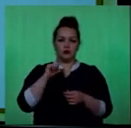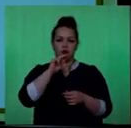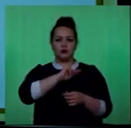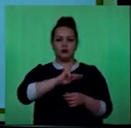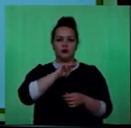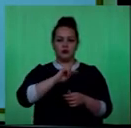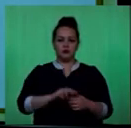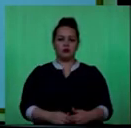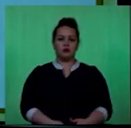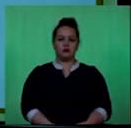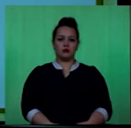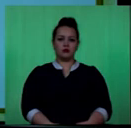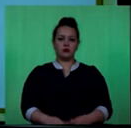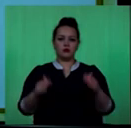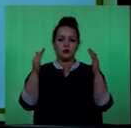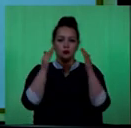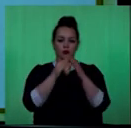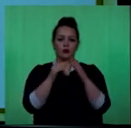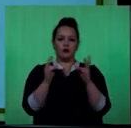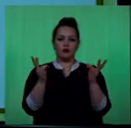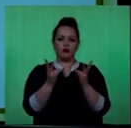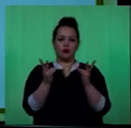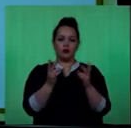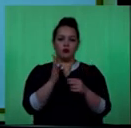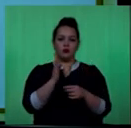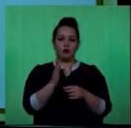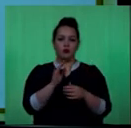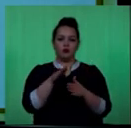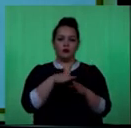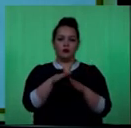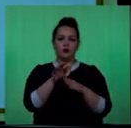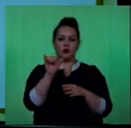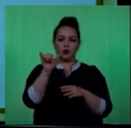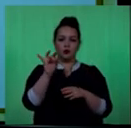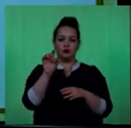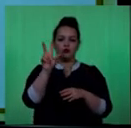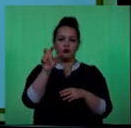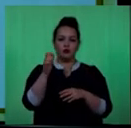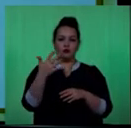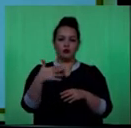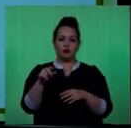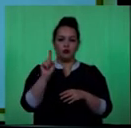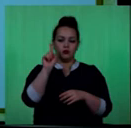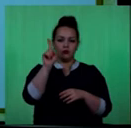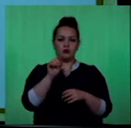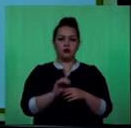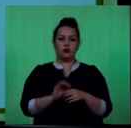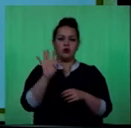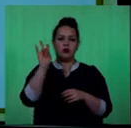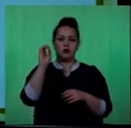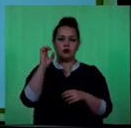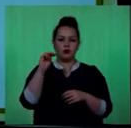работу дома вам нужно будет выполнить упражнение 351 на